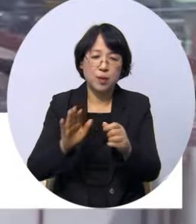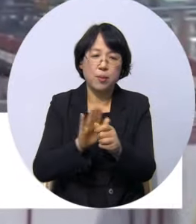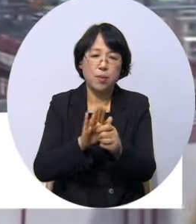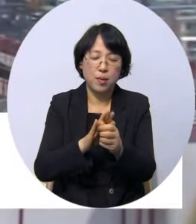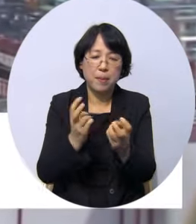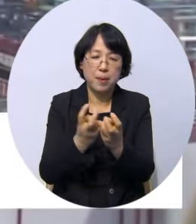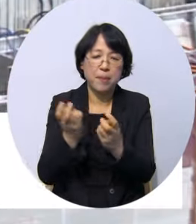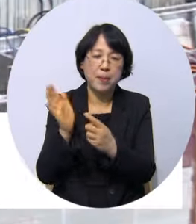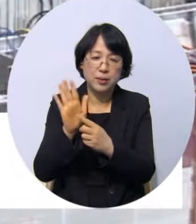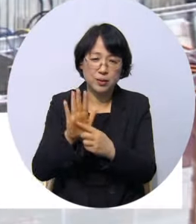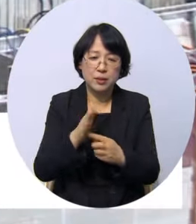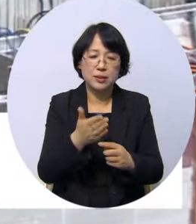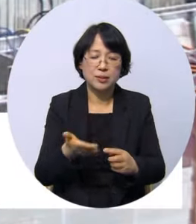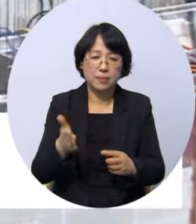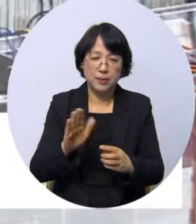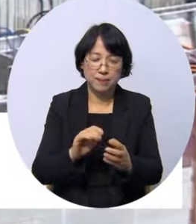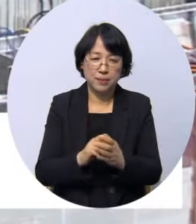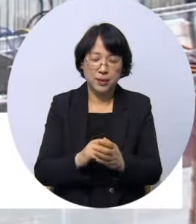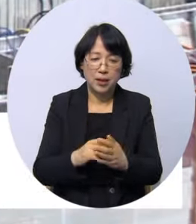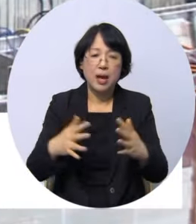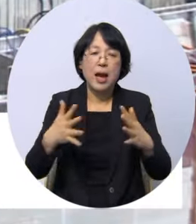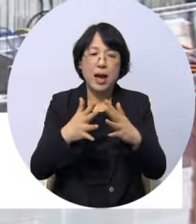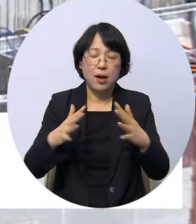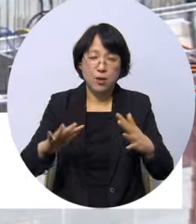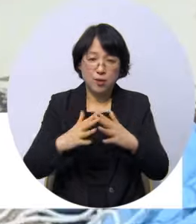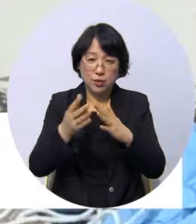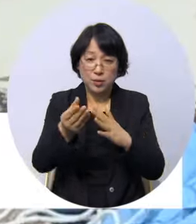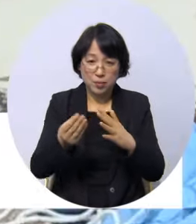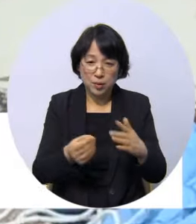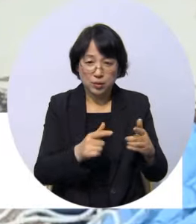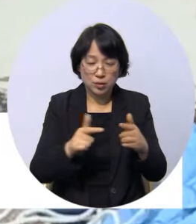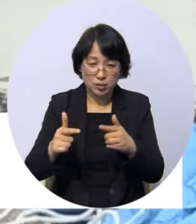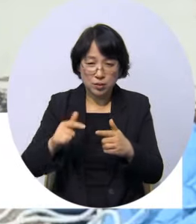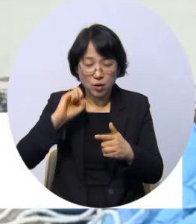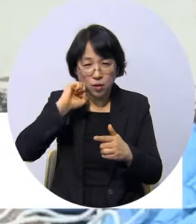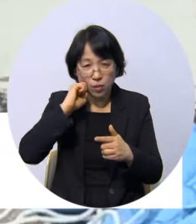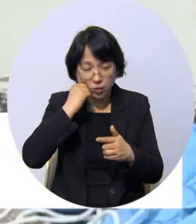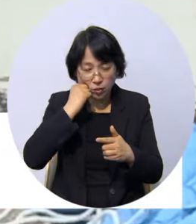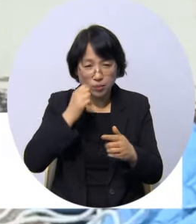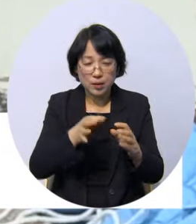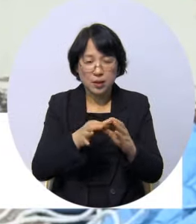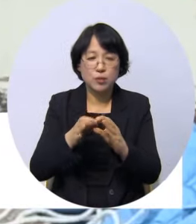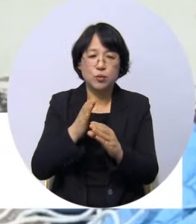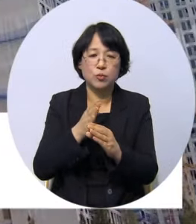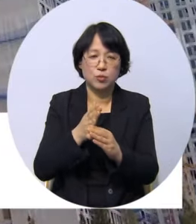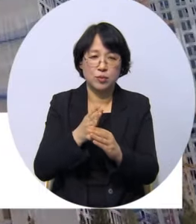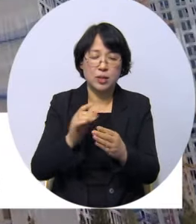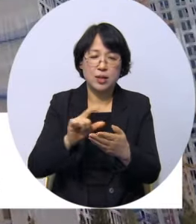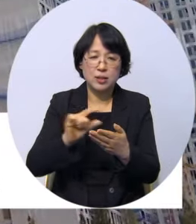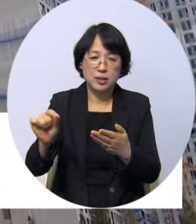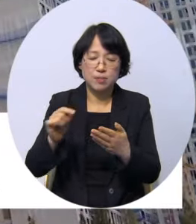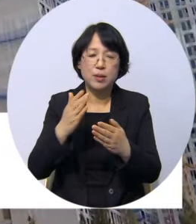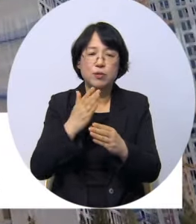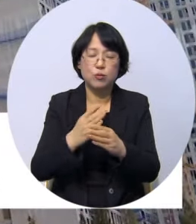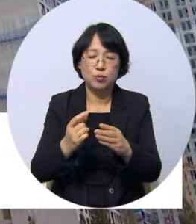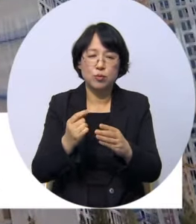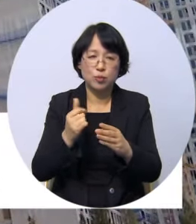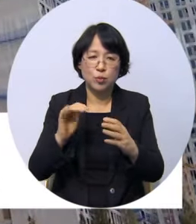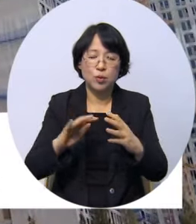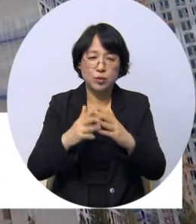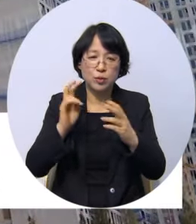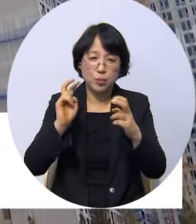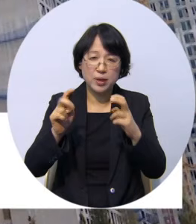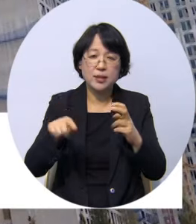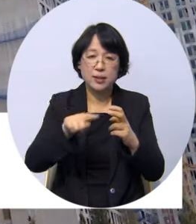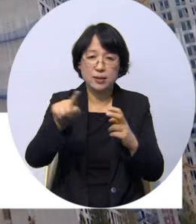부동산 PF 등의 불안감으로 건설사들의 어려움은 계속되고 있습니다 특히 지방 중소 건설사들은 침체